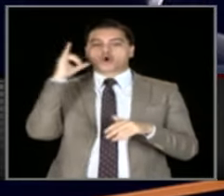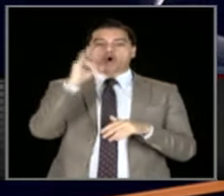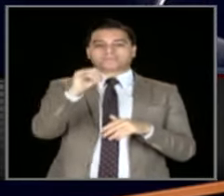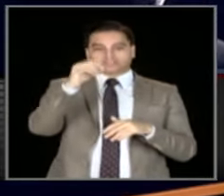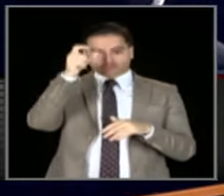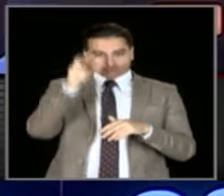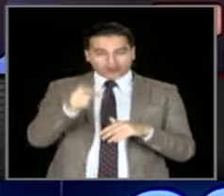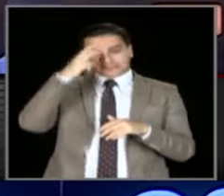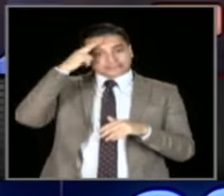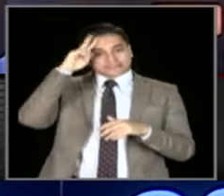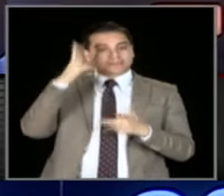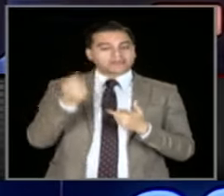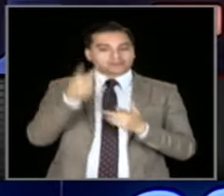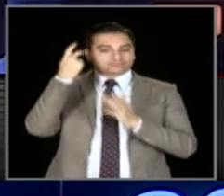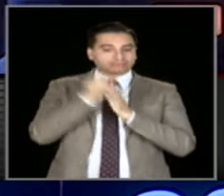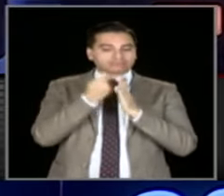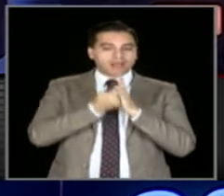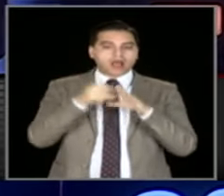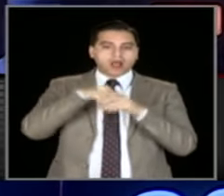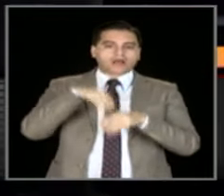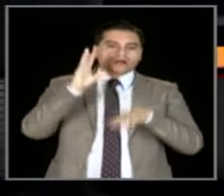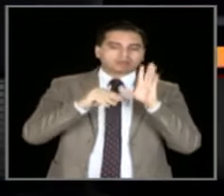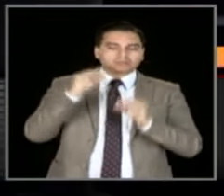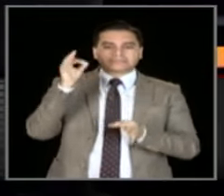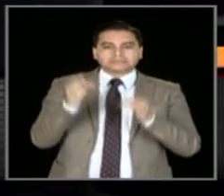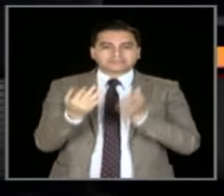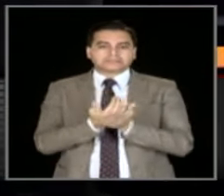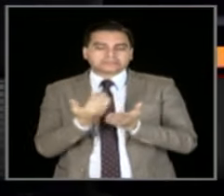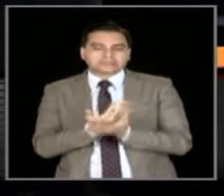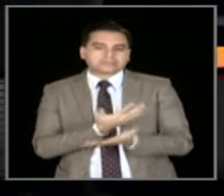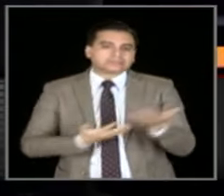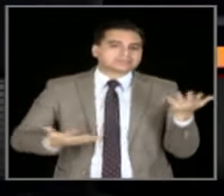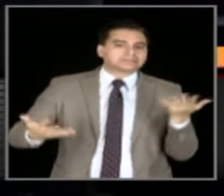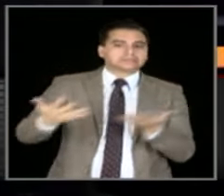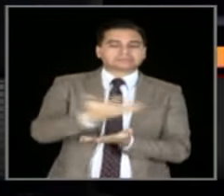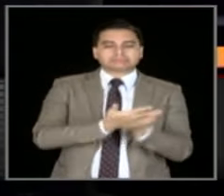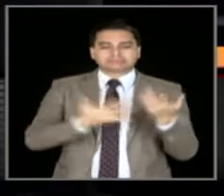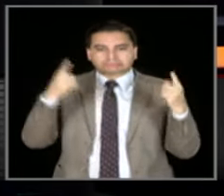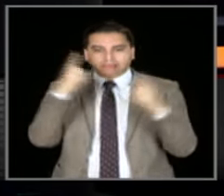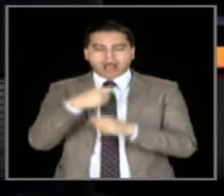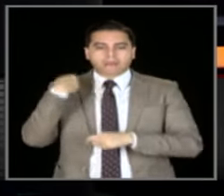12/1959 بيحكي عن أحداث سياسية وشخصيات تاريخية.